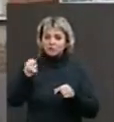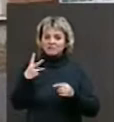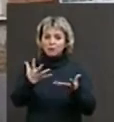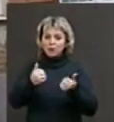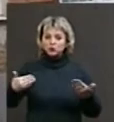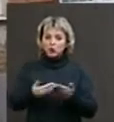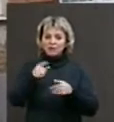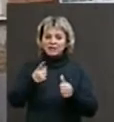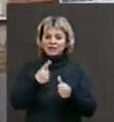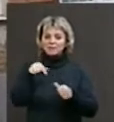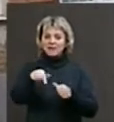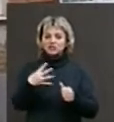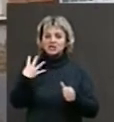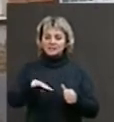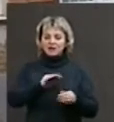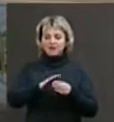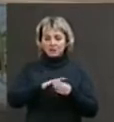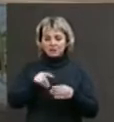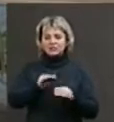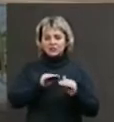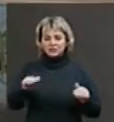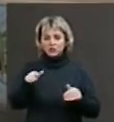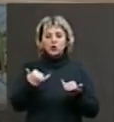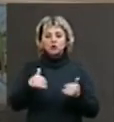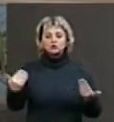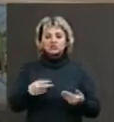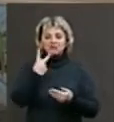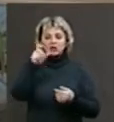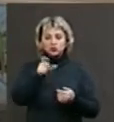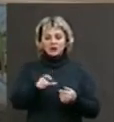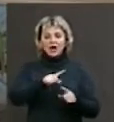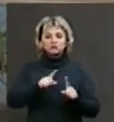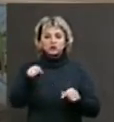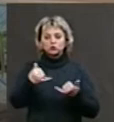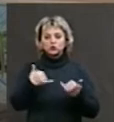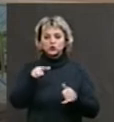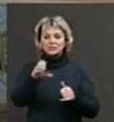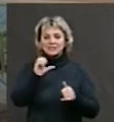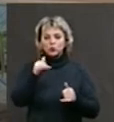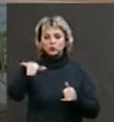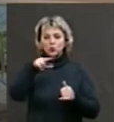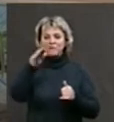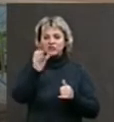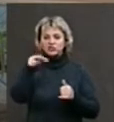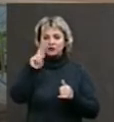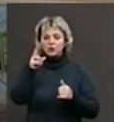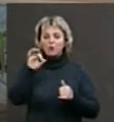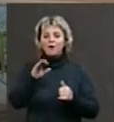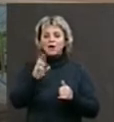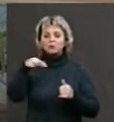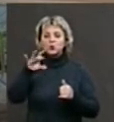получила новое имя из 4 десятков фамилий. Чудом выжили 2 человека. Абсолютно чудом. Это Сергей Удовиченко, это Владимир